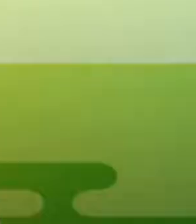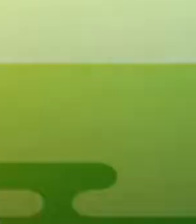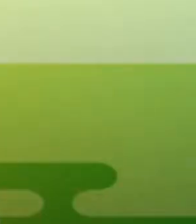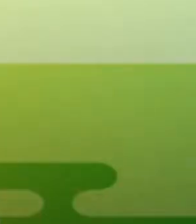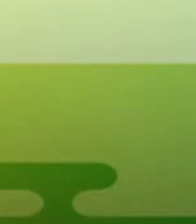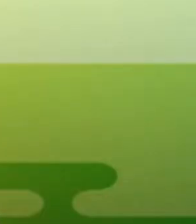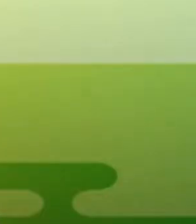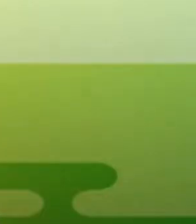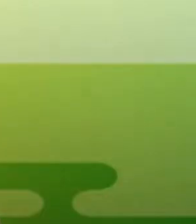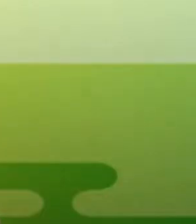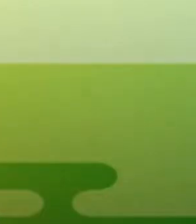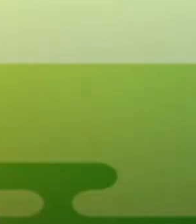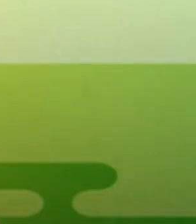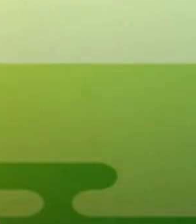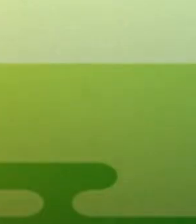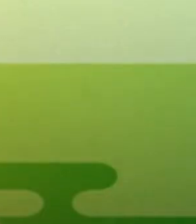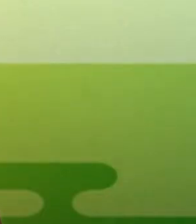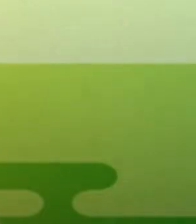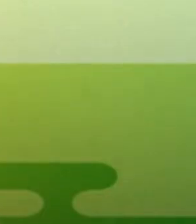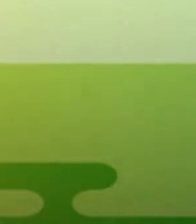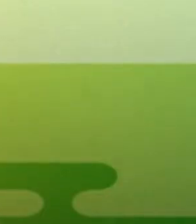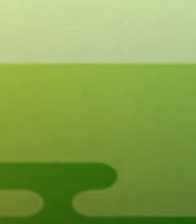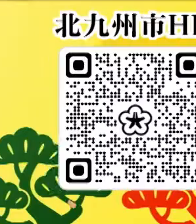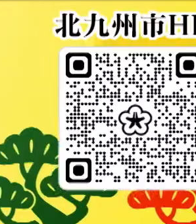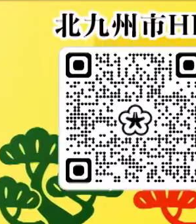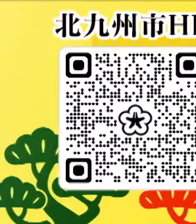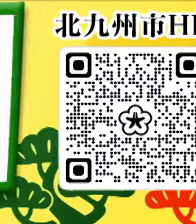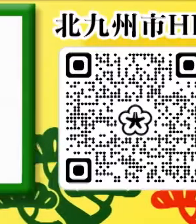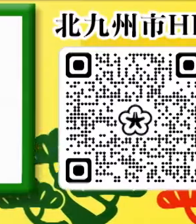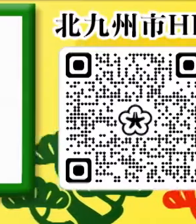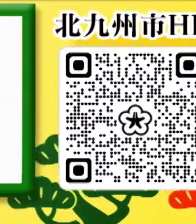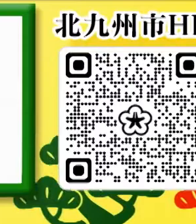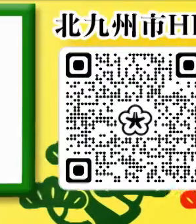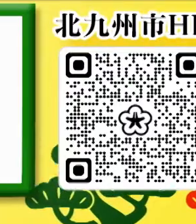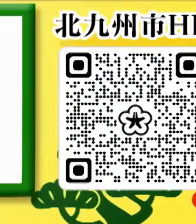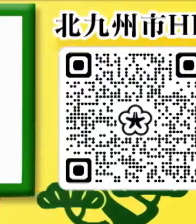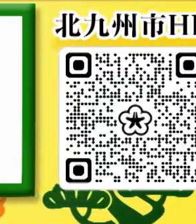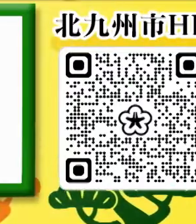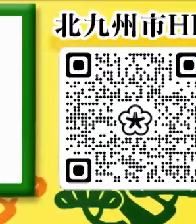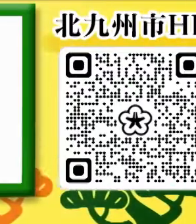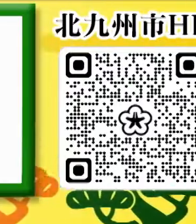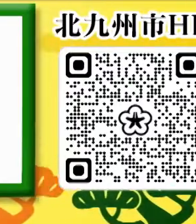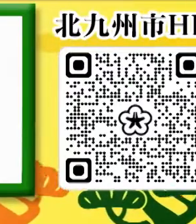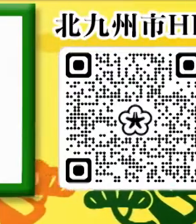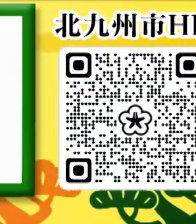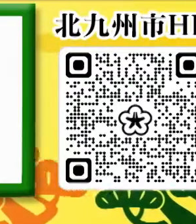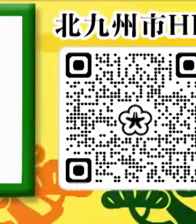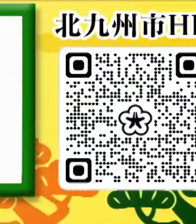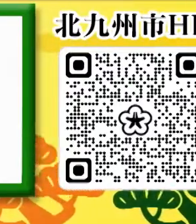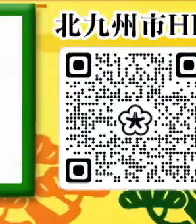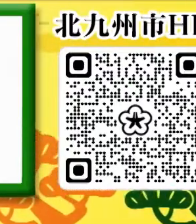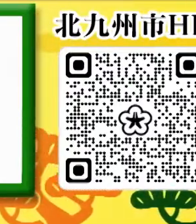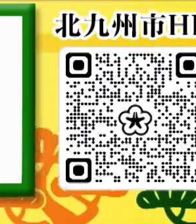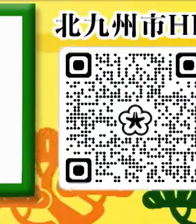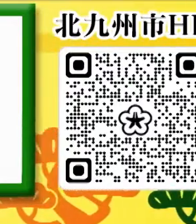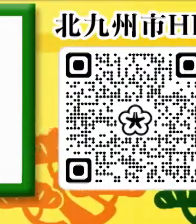ね。 今日の焦点、時代を超えて北九州の食を支えて